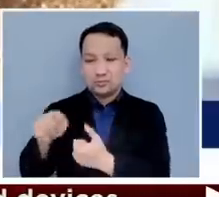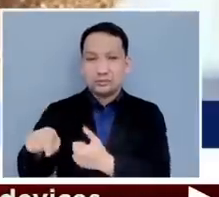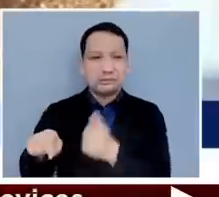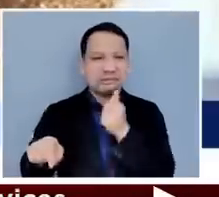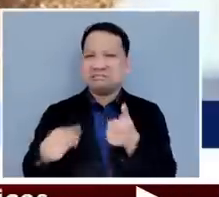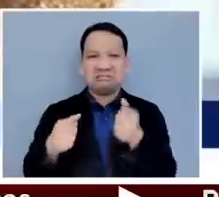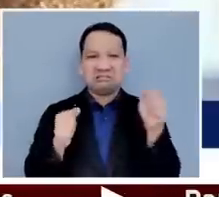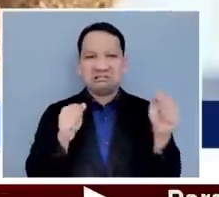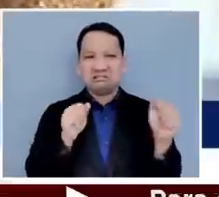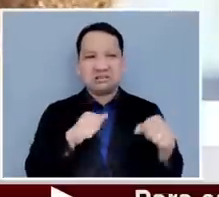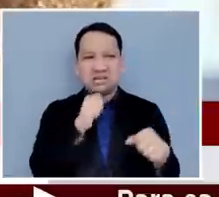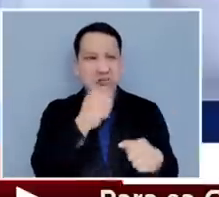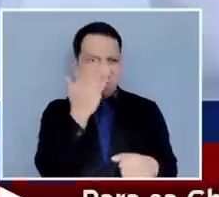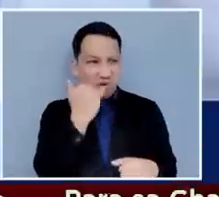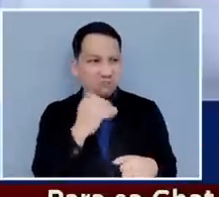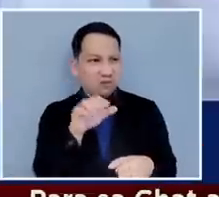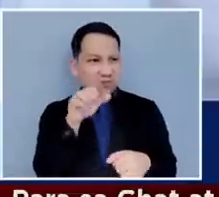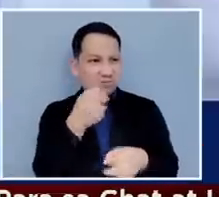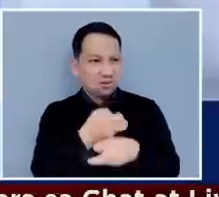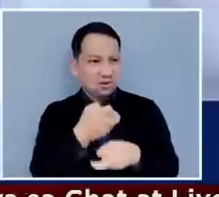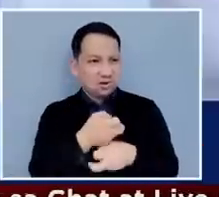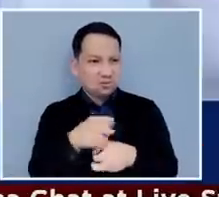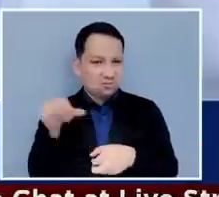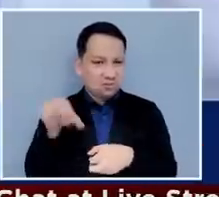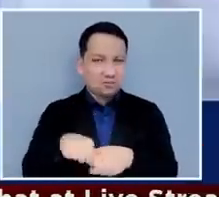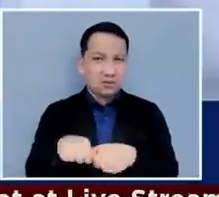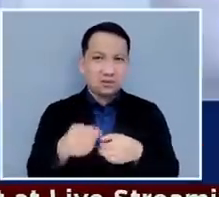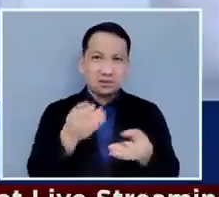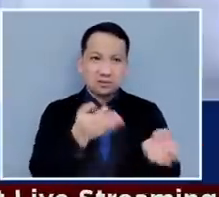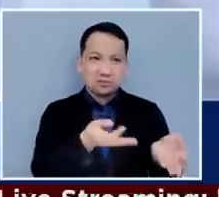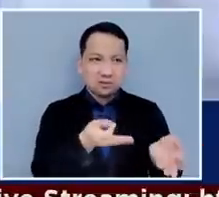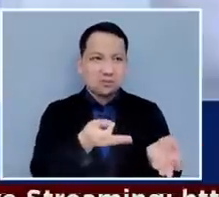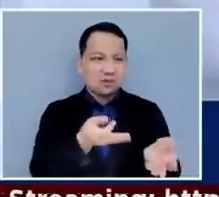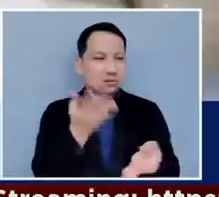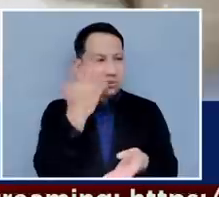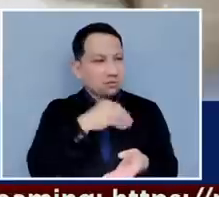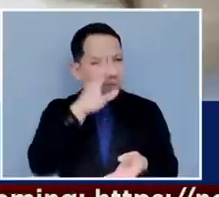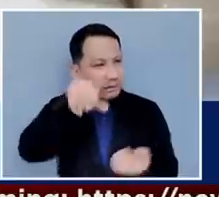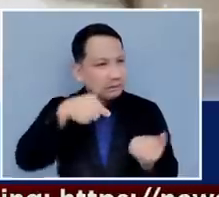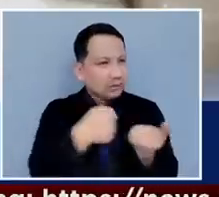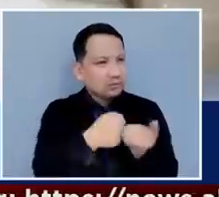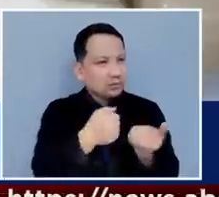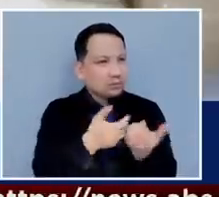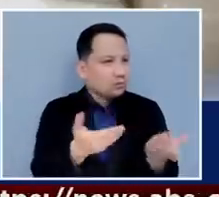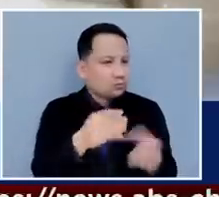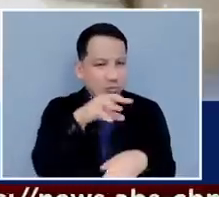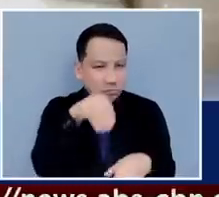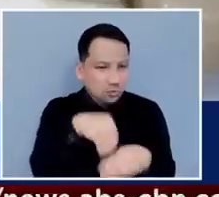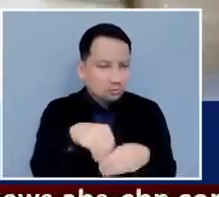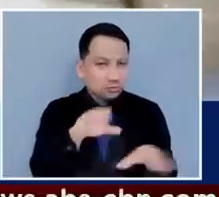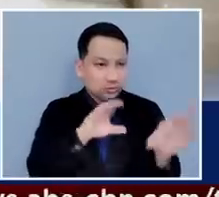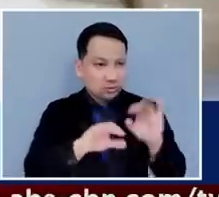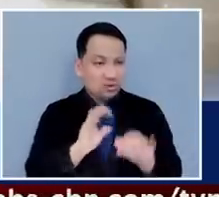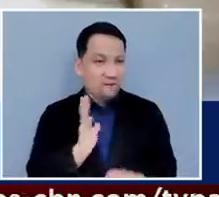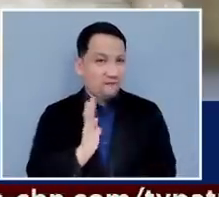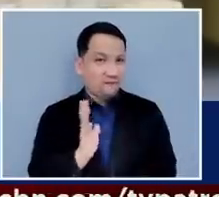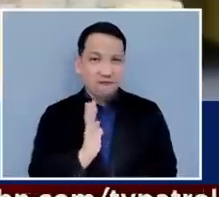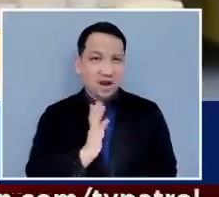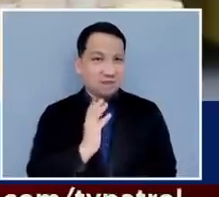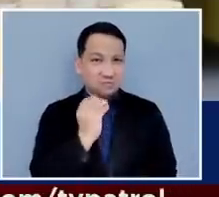na pakain sa tao dahil hindi natin alam yung source nito. Kung ito ba reject sa other